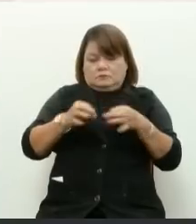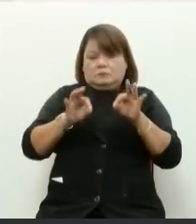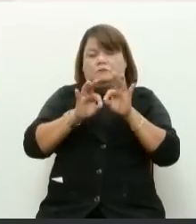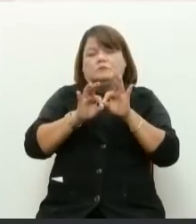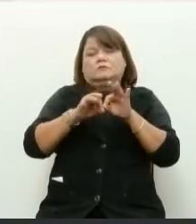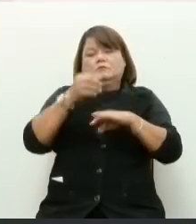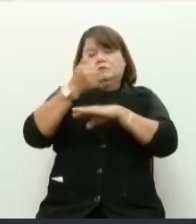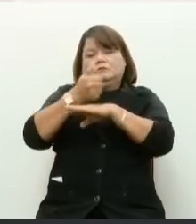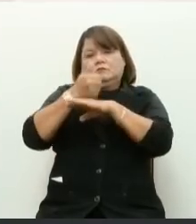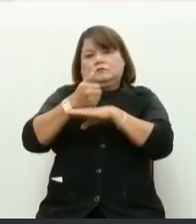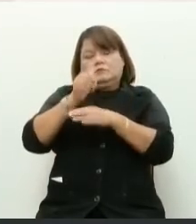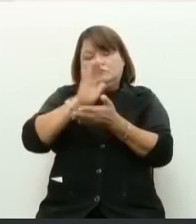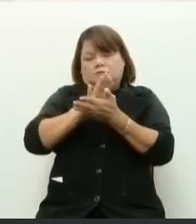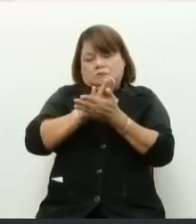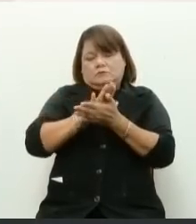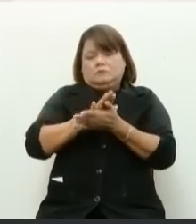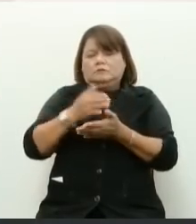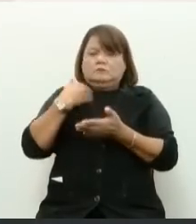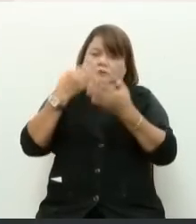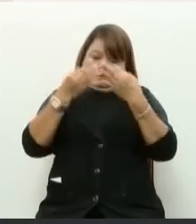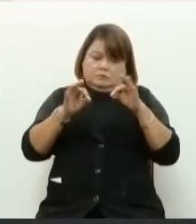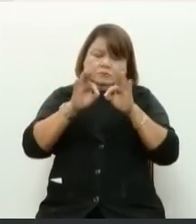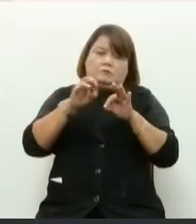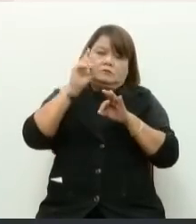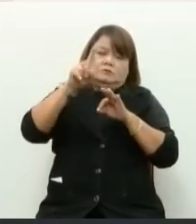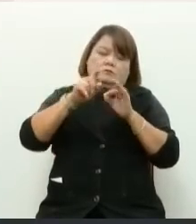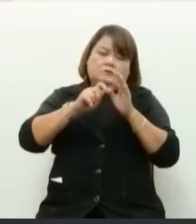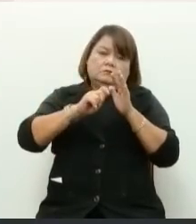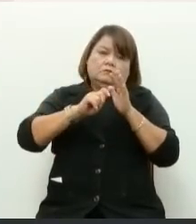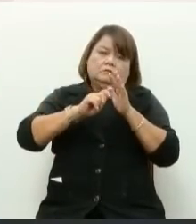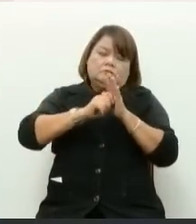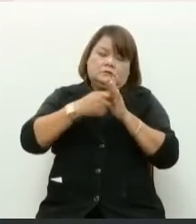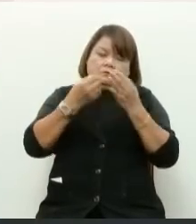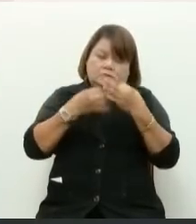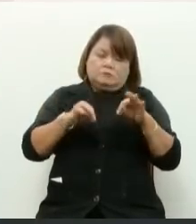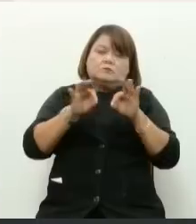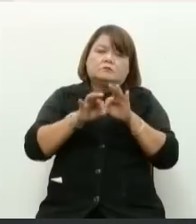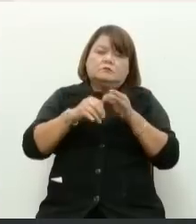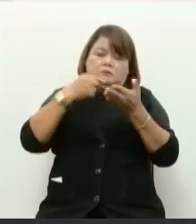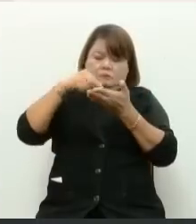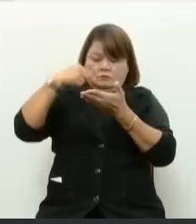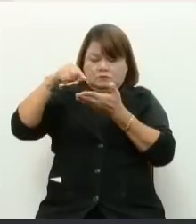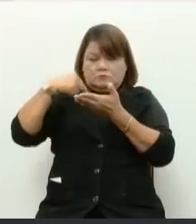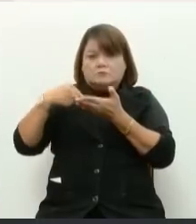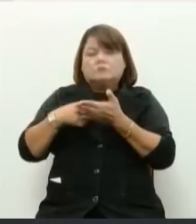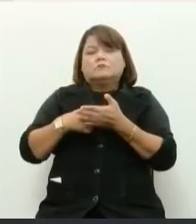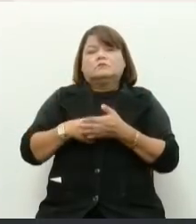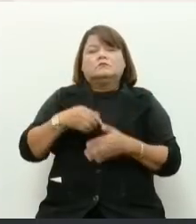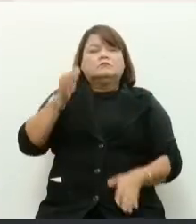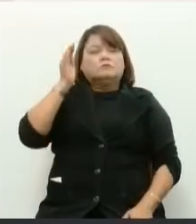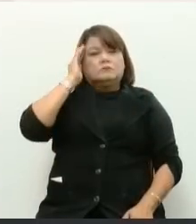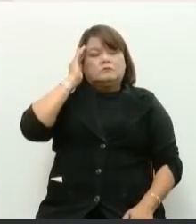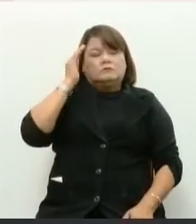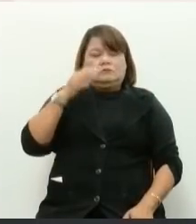ญในการที่จะตรวจทานคือเอาใจใส่ตั้งใจมุ่งมั่นก่อนที่จะเข้าสู่ระบบเนี่ยผมว่าผมเชื่อเลยนะครับว่าระบบเนี่ย